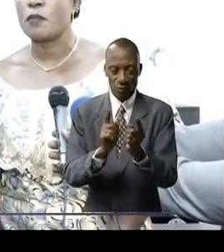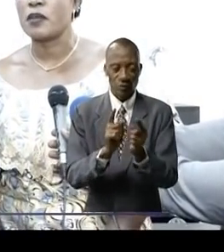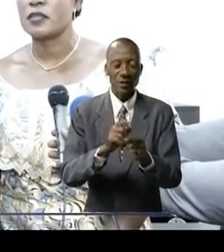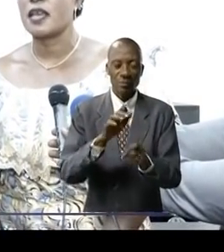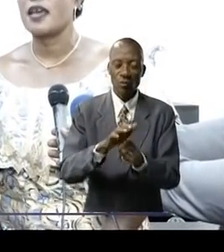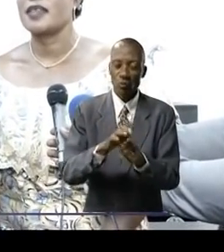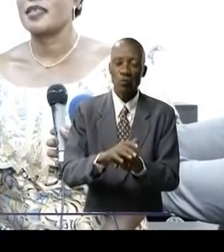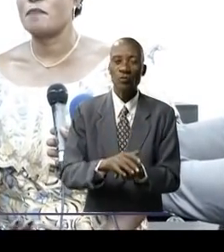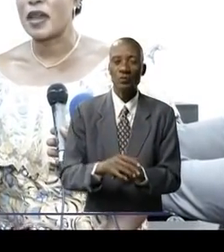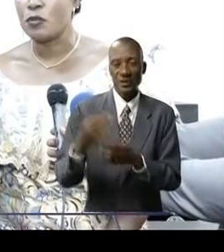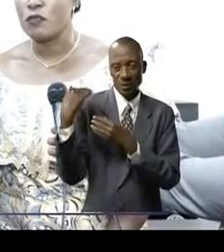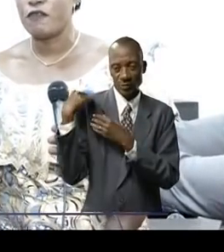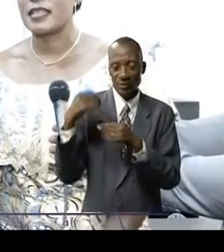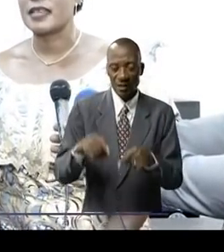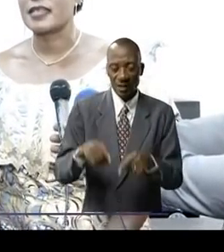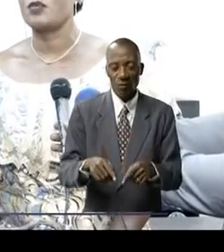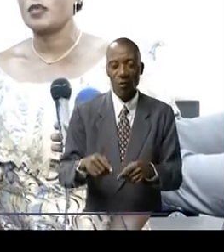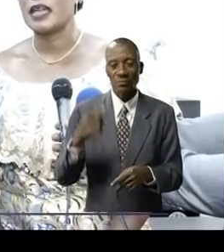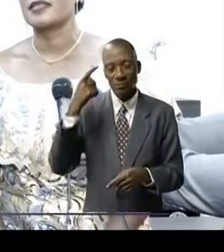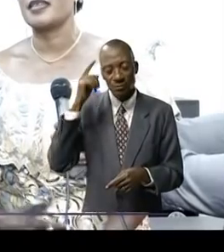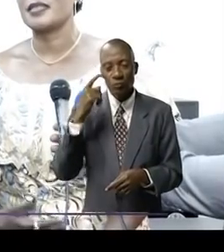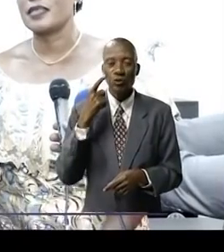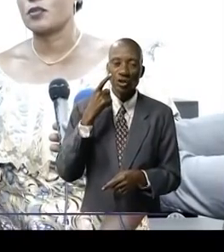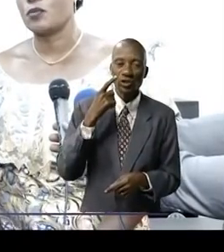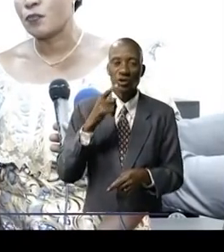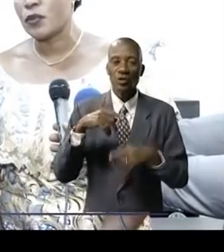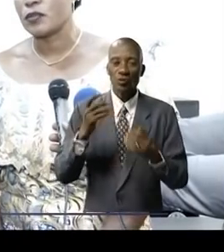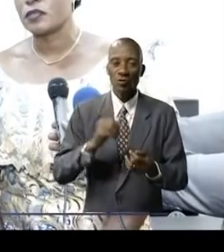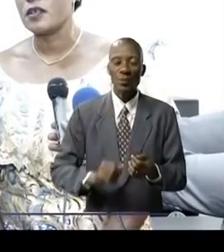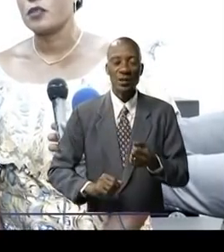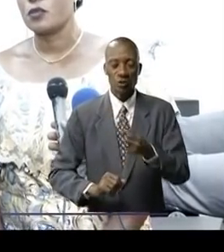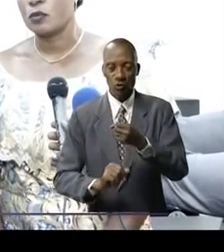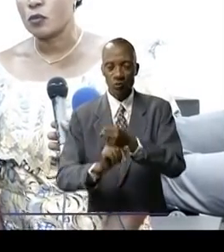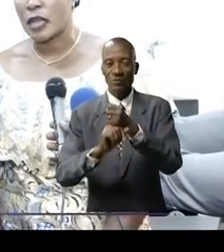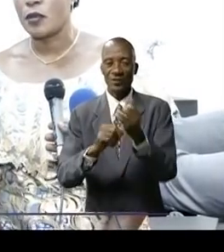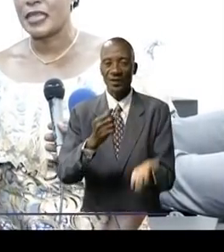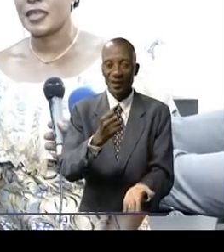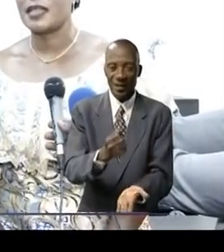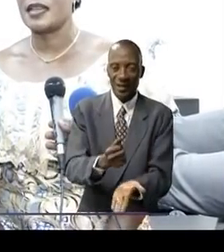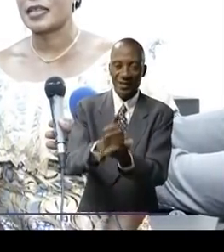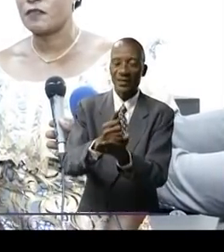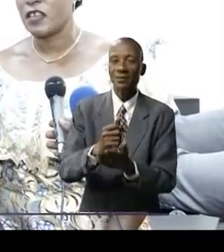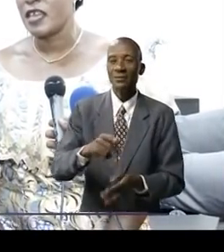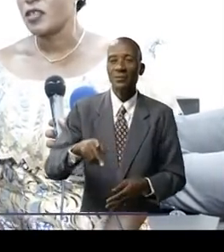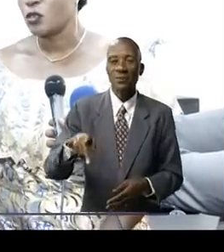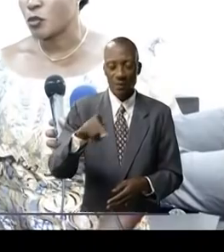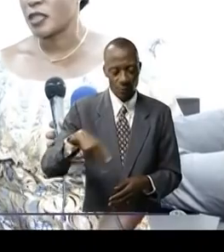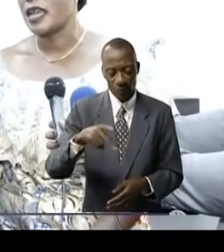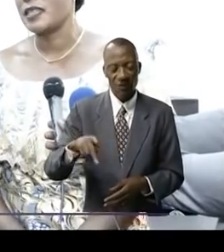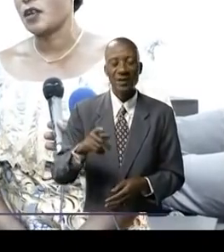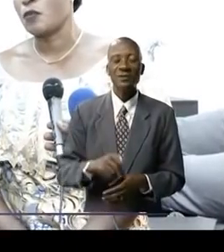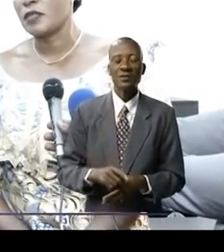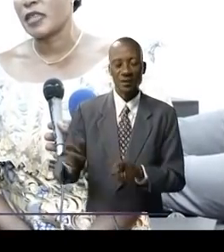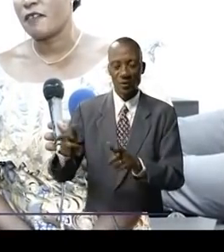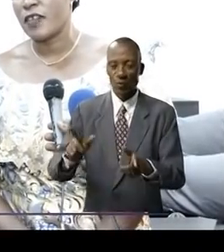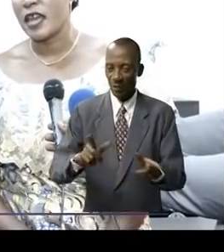est dormante. Ce n'est pas une nouvelle taxe, c'est une taxe qui existe depuis longtemps. Donc nous allons essayer de l'activer, chose qu'il a